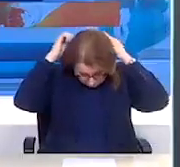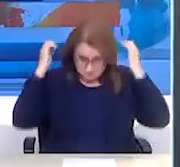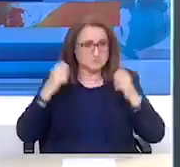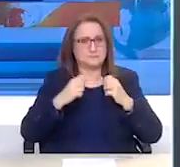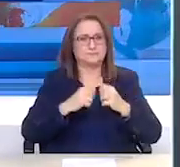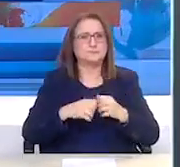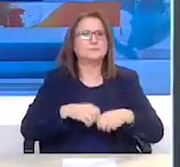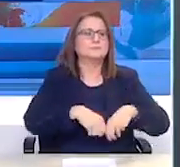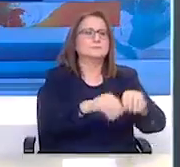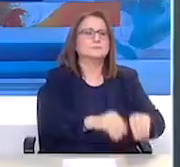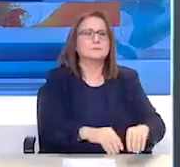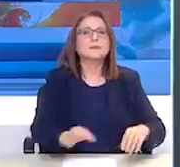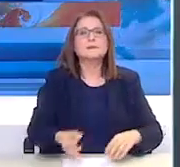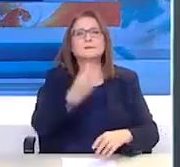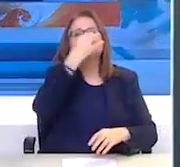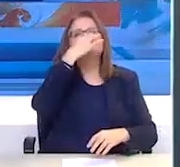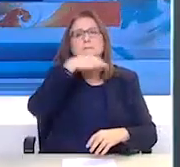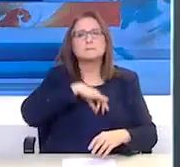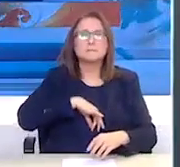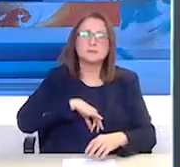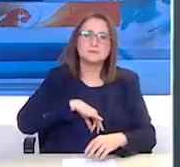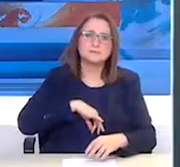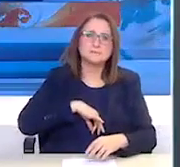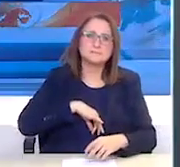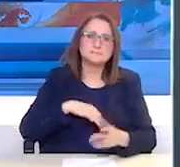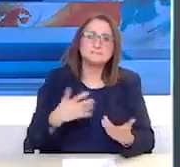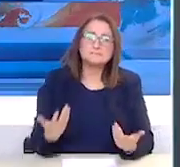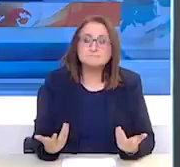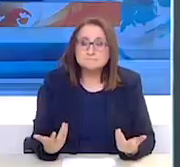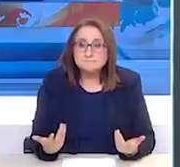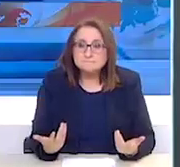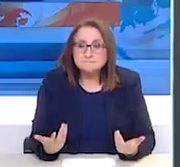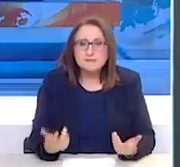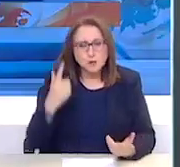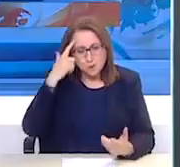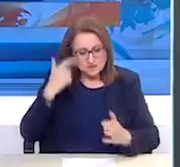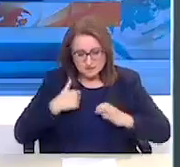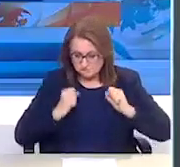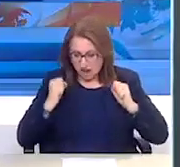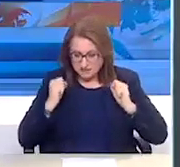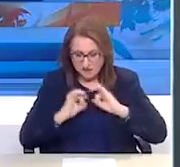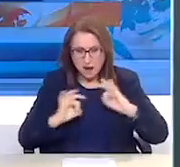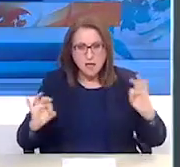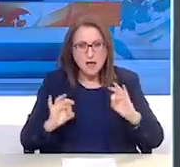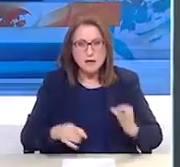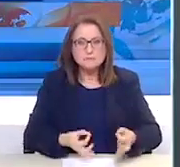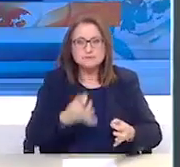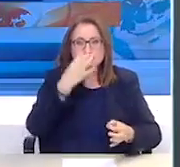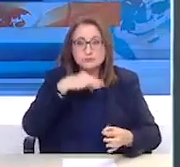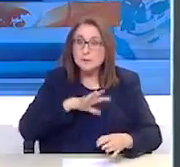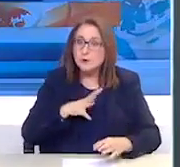και φυσικά μπορεί να μολυνθώ με αυτό την ψευδέστηση της ασφάλειας. Μάλιστα, ενδέχεται να αυξηθεί ο κίνδυνος της